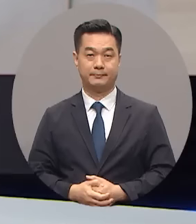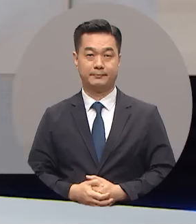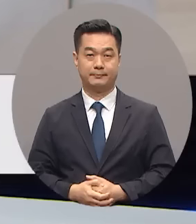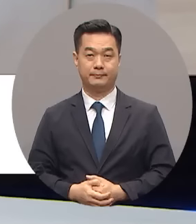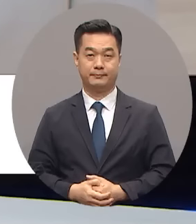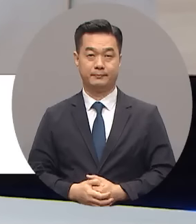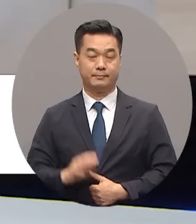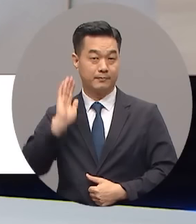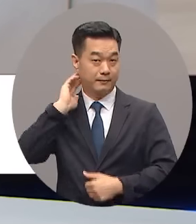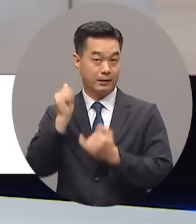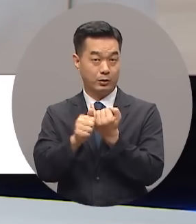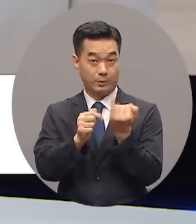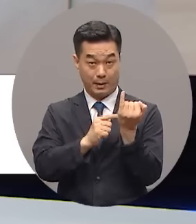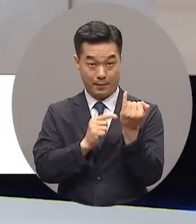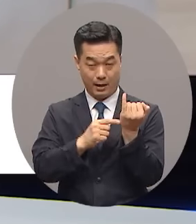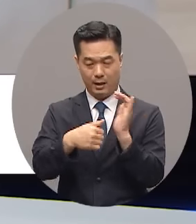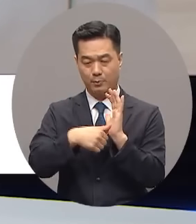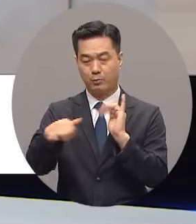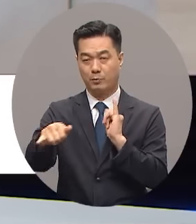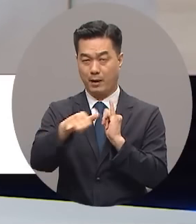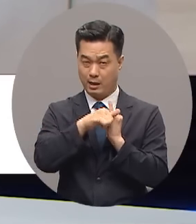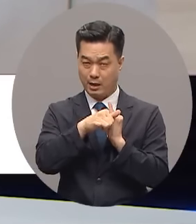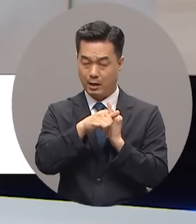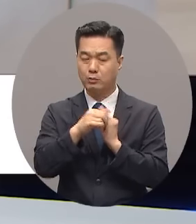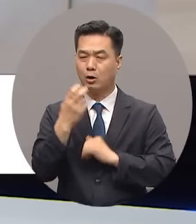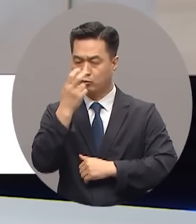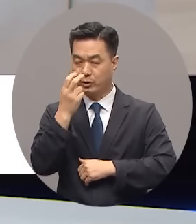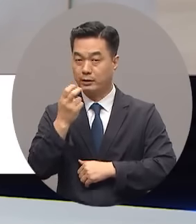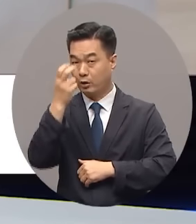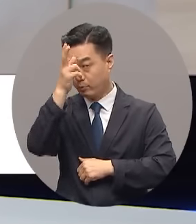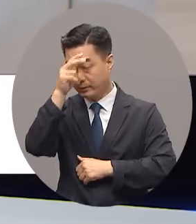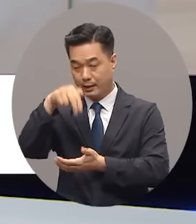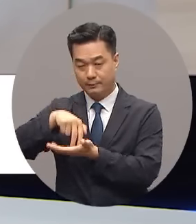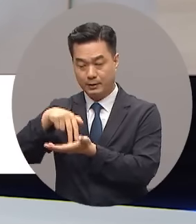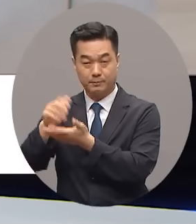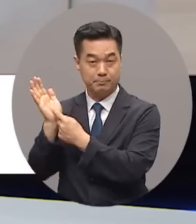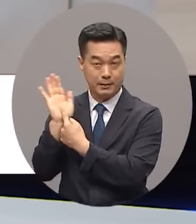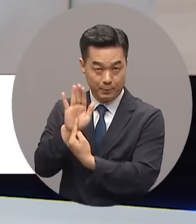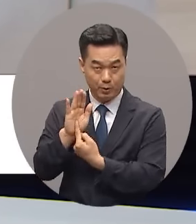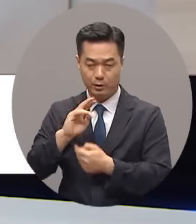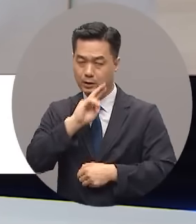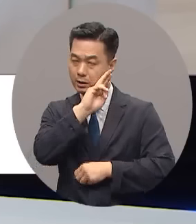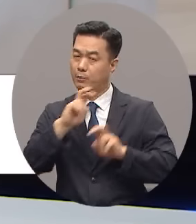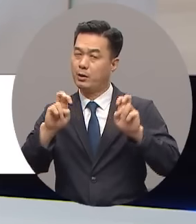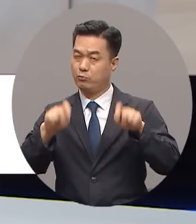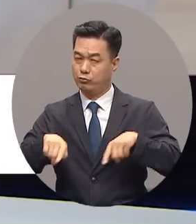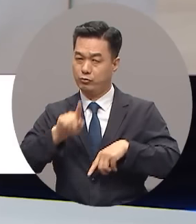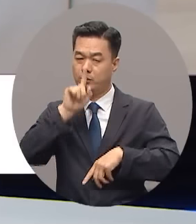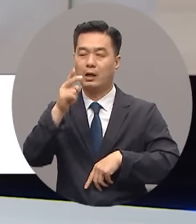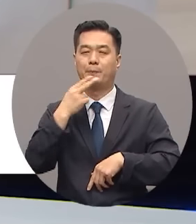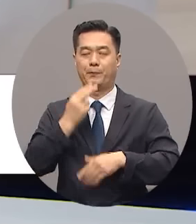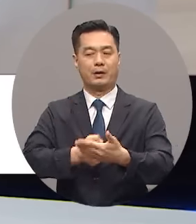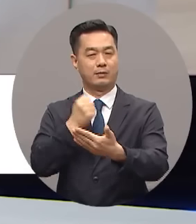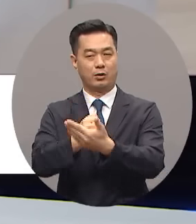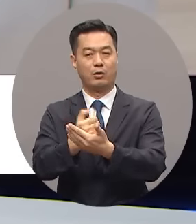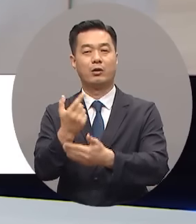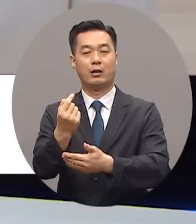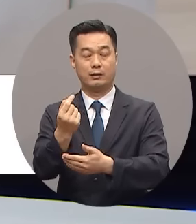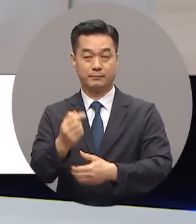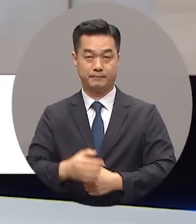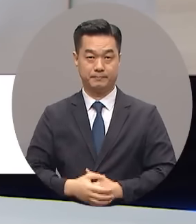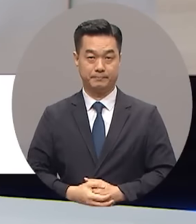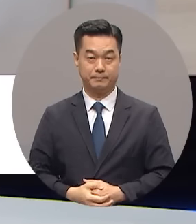김건희 여사 디올백 수수 의혹을 수사해 온 검찰이 김 여사에 대해 무혐의 불기소 처분 결론을 내린 것으로